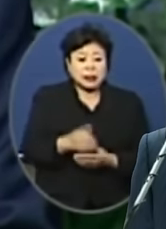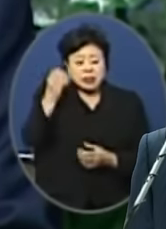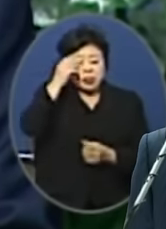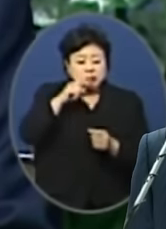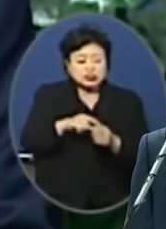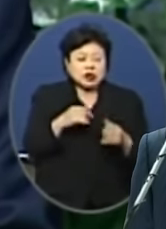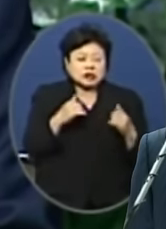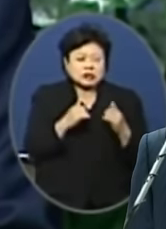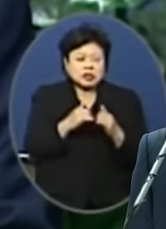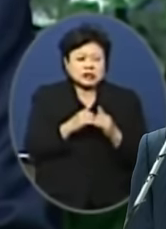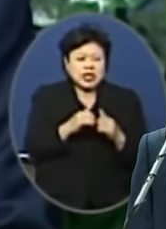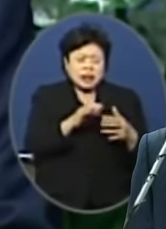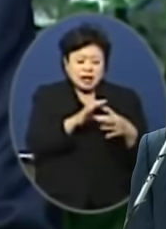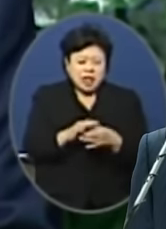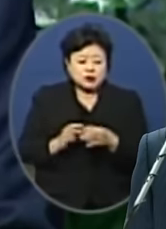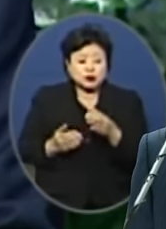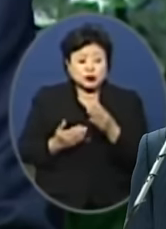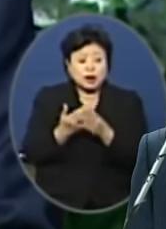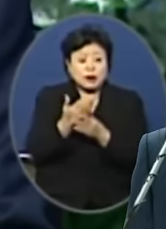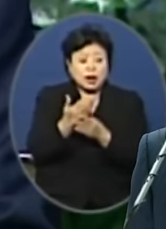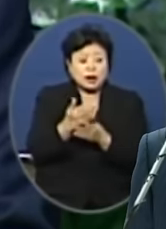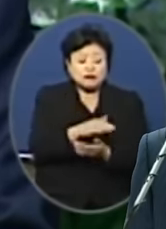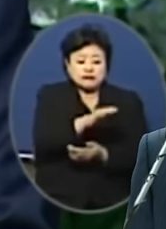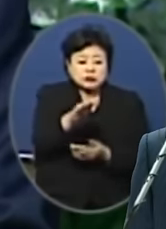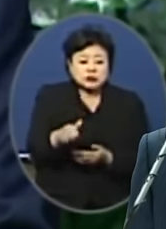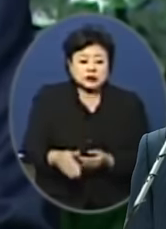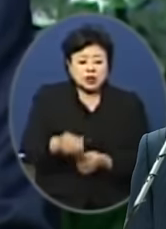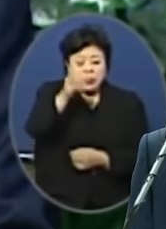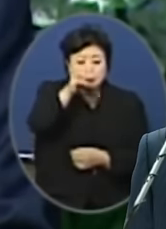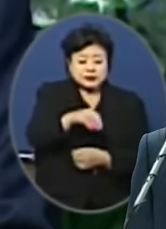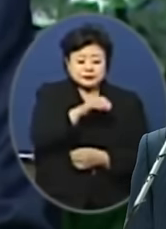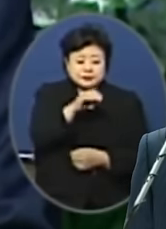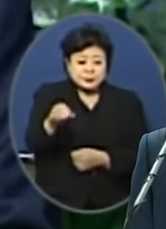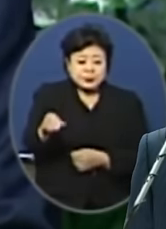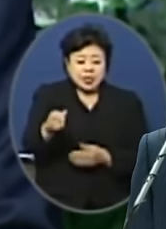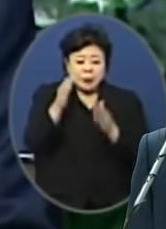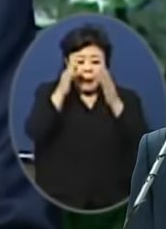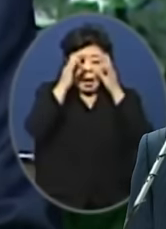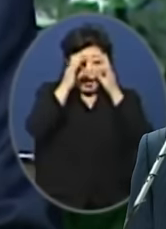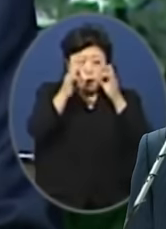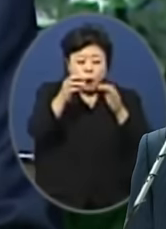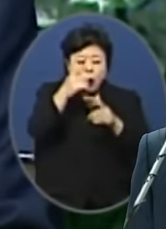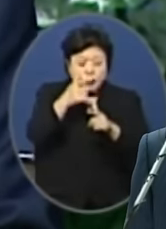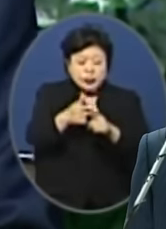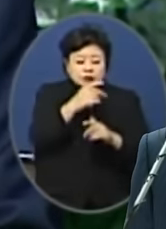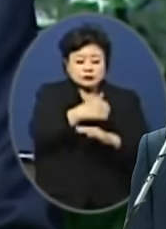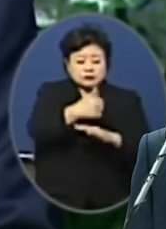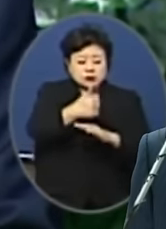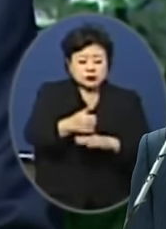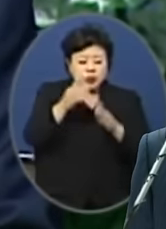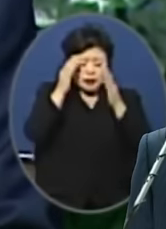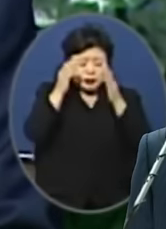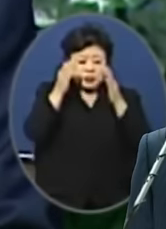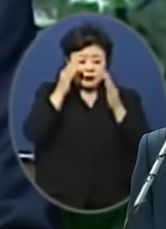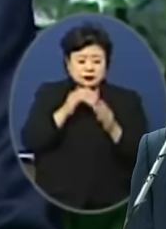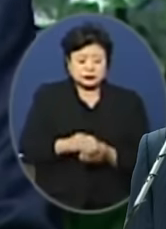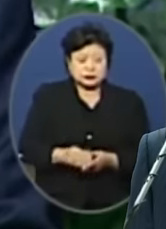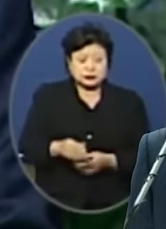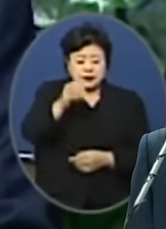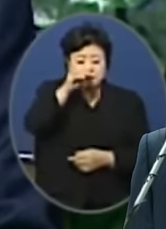영적인 전쟁이 끊임없이 벌어질 따름인 것입니다. 그러나 우리는 십자가를 바라보고 예수 그리스도의 십자가의 보배로운